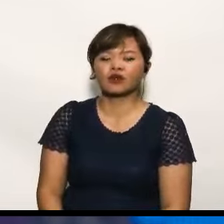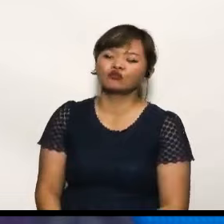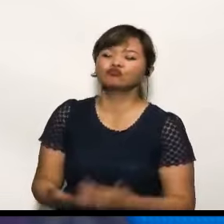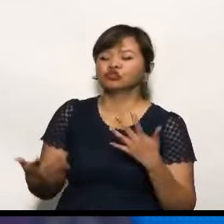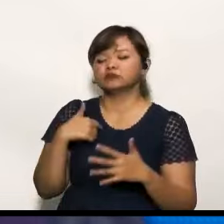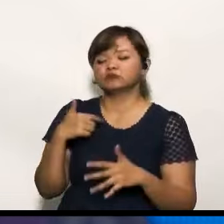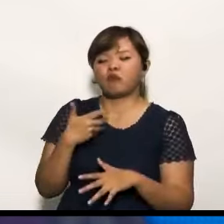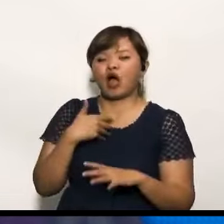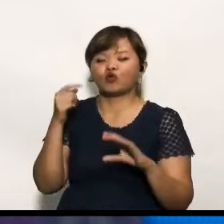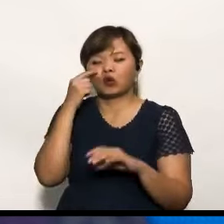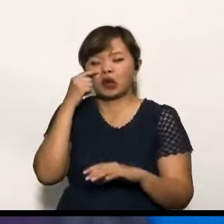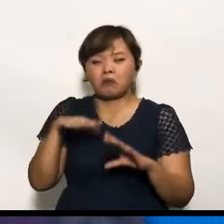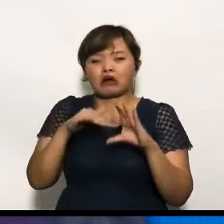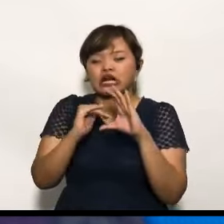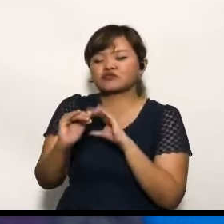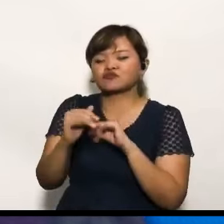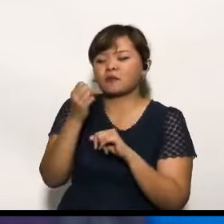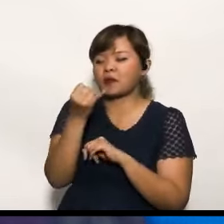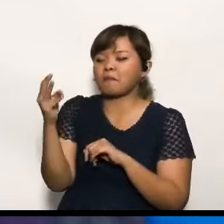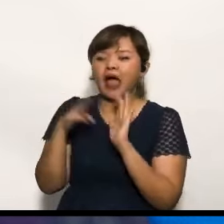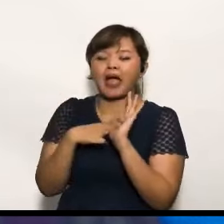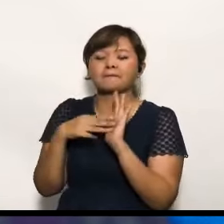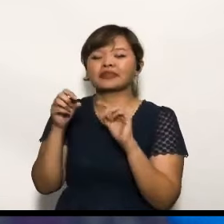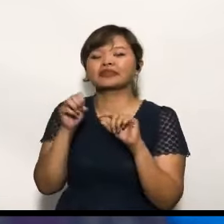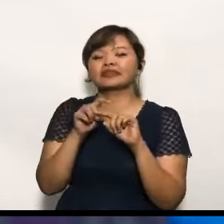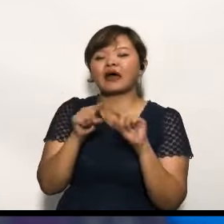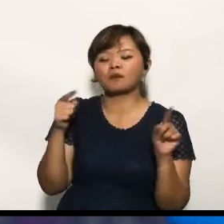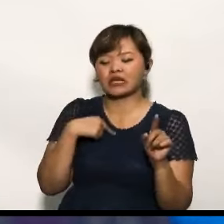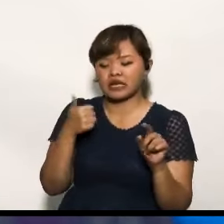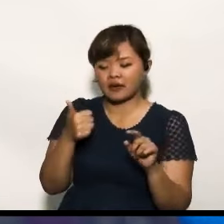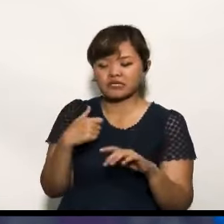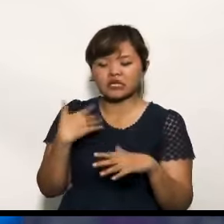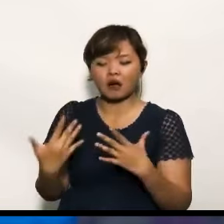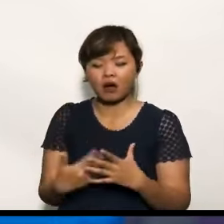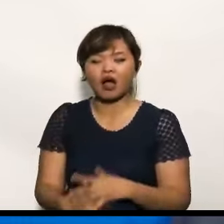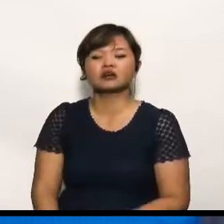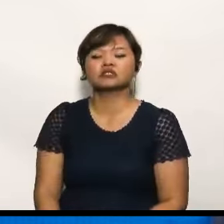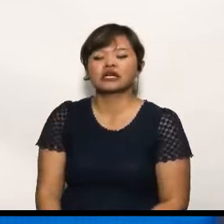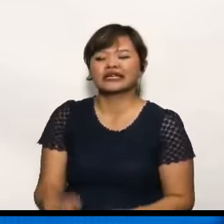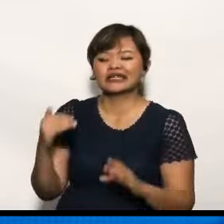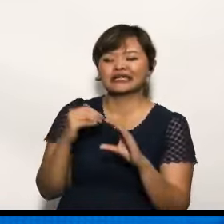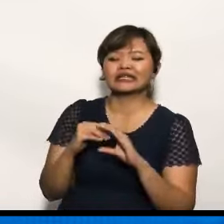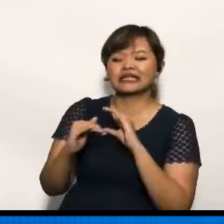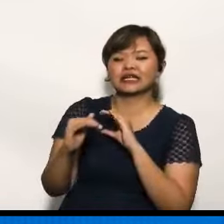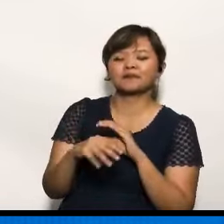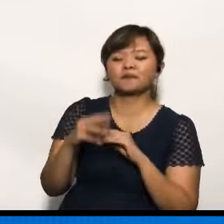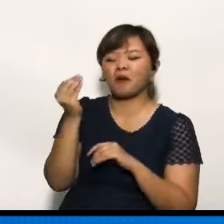gue transfer berapa puluh M. Tapi yang gue bisa cuma ngirim